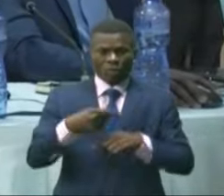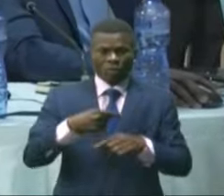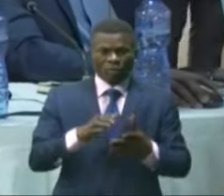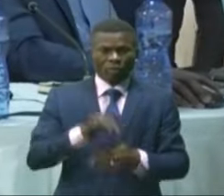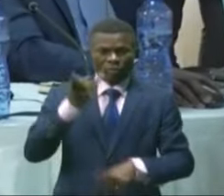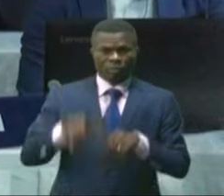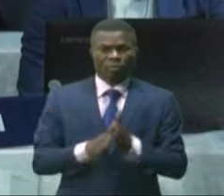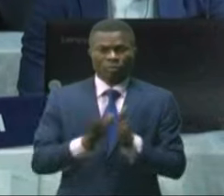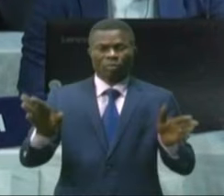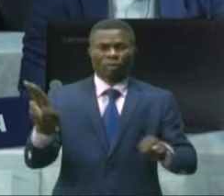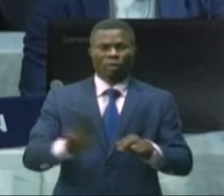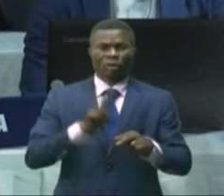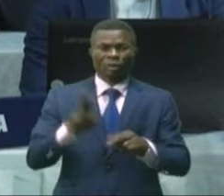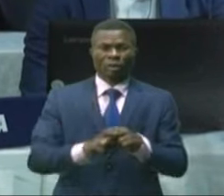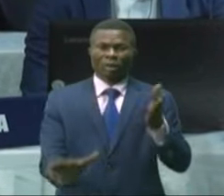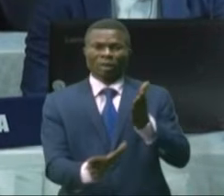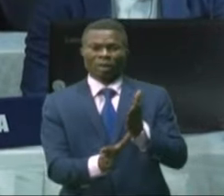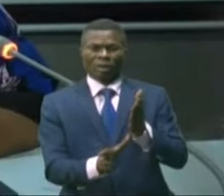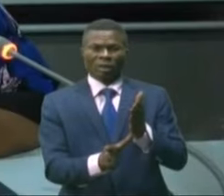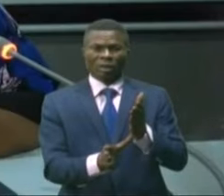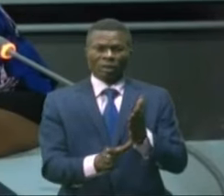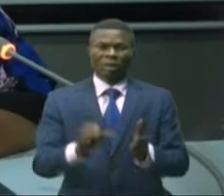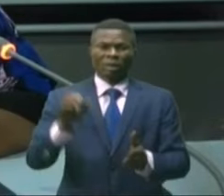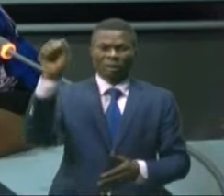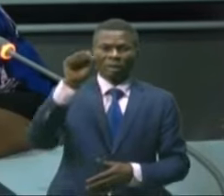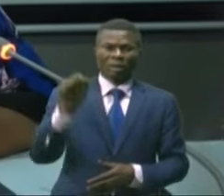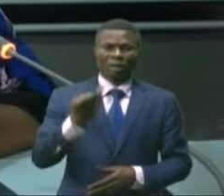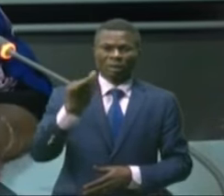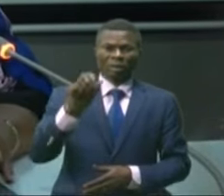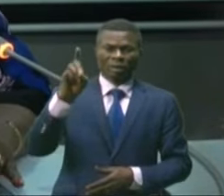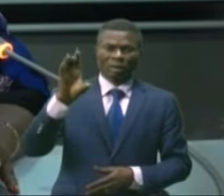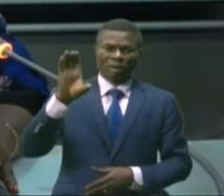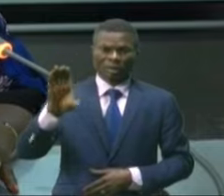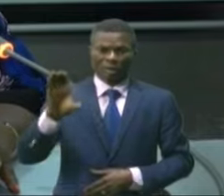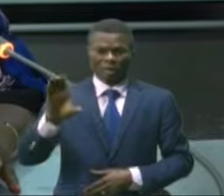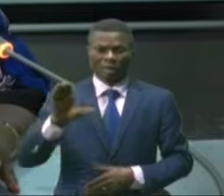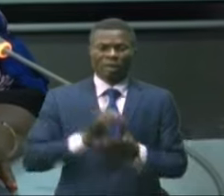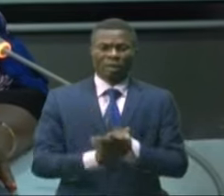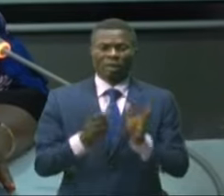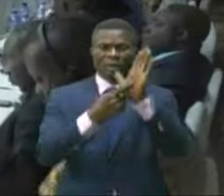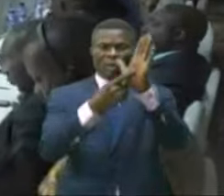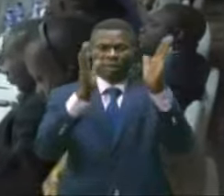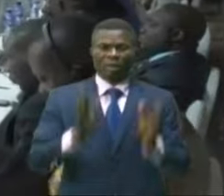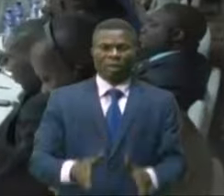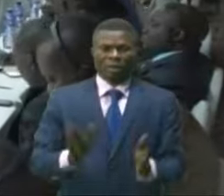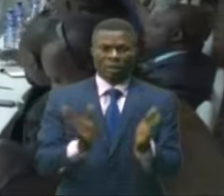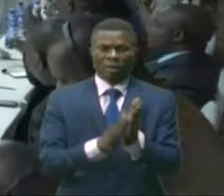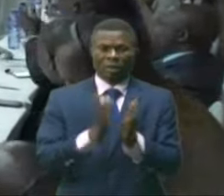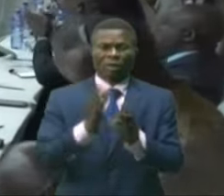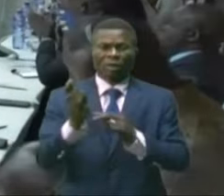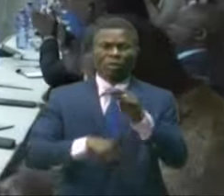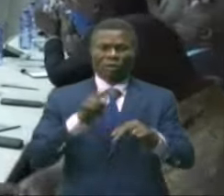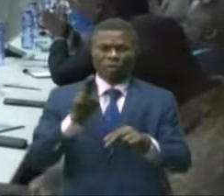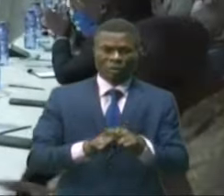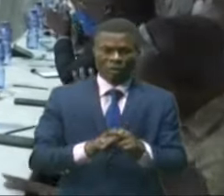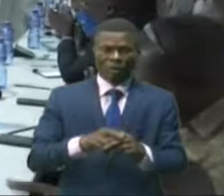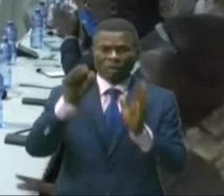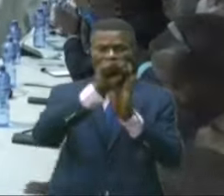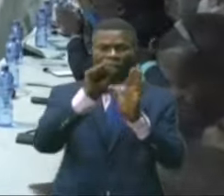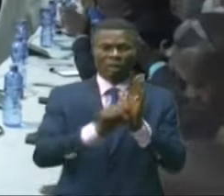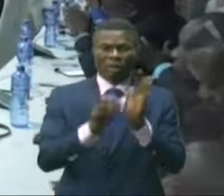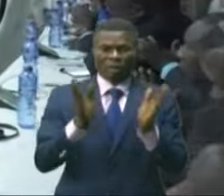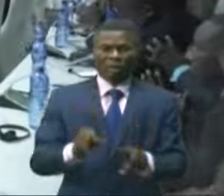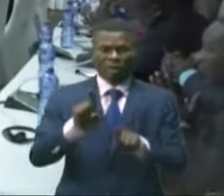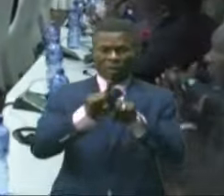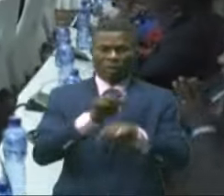la secrétaire exécutive adjointe de la SADC, Angèle Makombo. Les représentants de l'Institut national des statistiques